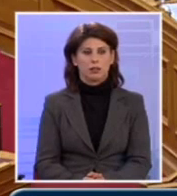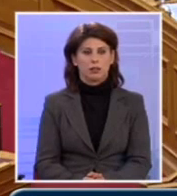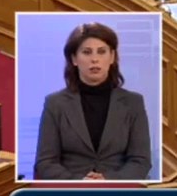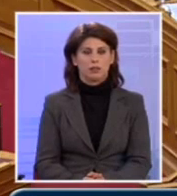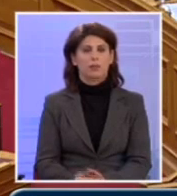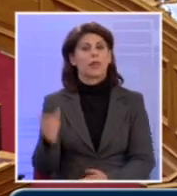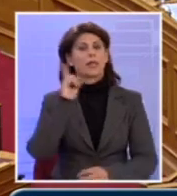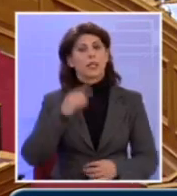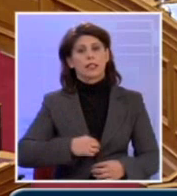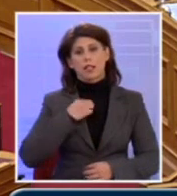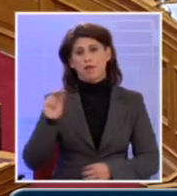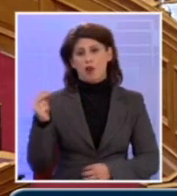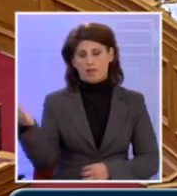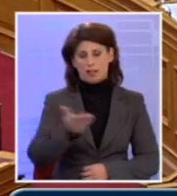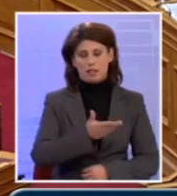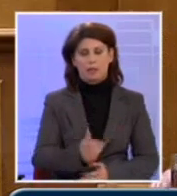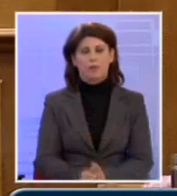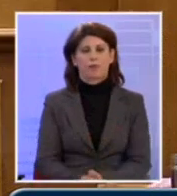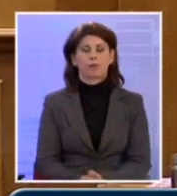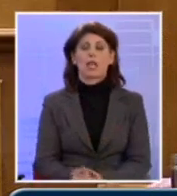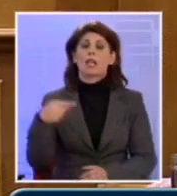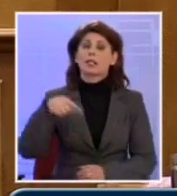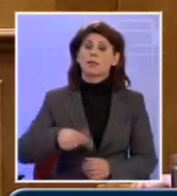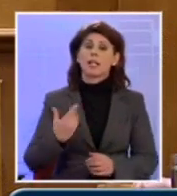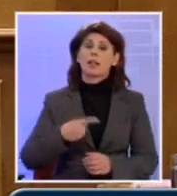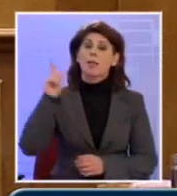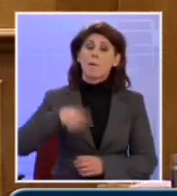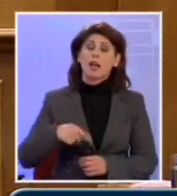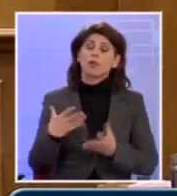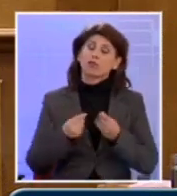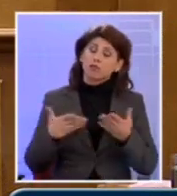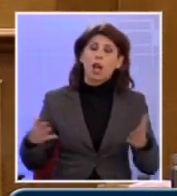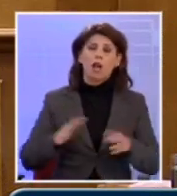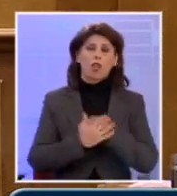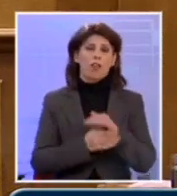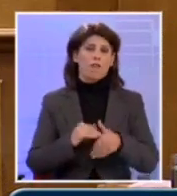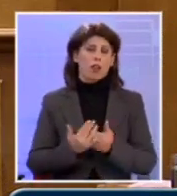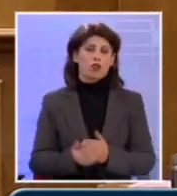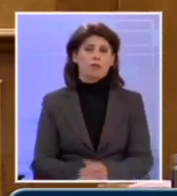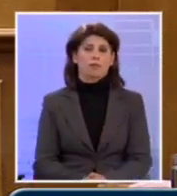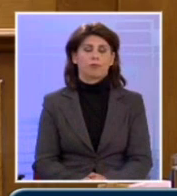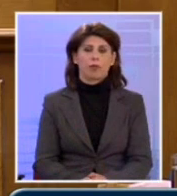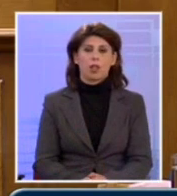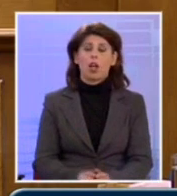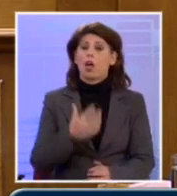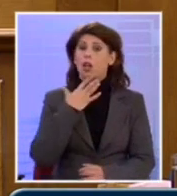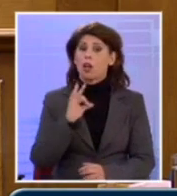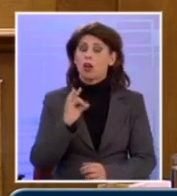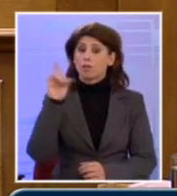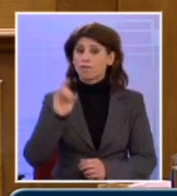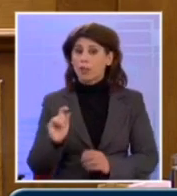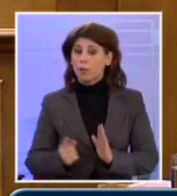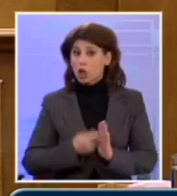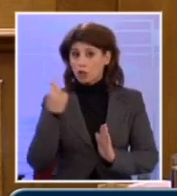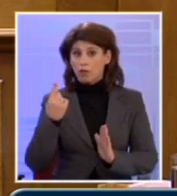Κυρίες και κύριοι βουλευτές, σήμερα είναι μια μέρα με ιδιαίτερο ενδιαφέρον, διότι ίσως είναι η πρώτη φορά